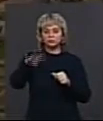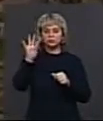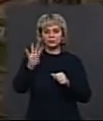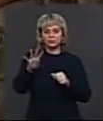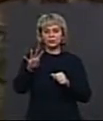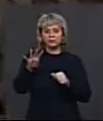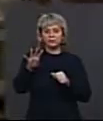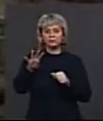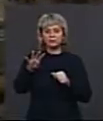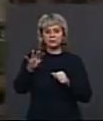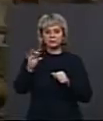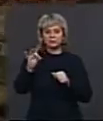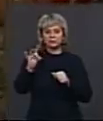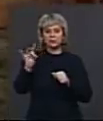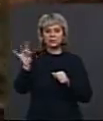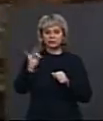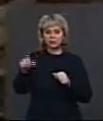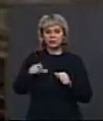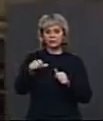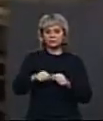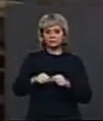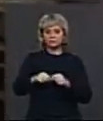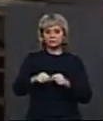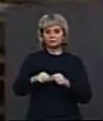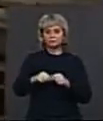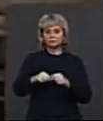Щетинина, Станислав Фоменко, Дон-24, Ростов-на-Дону.